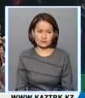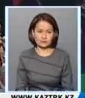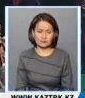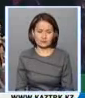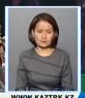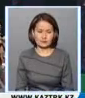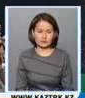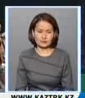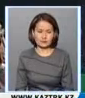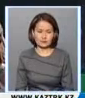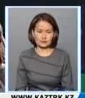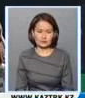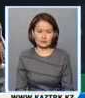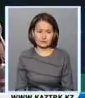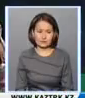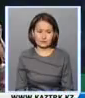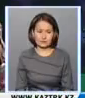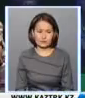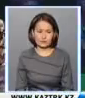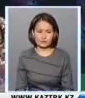құтты болсын.